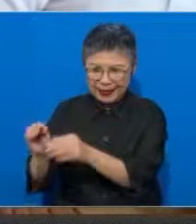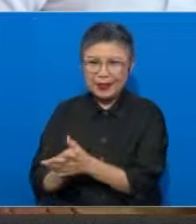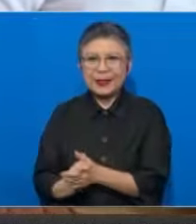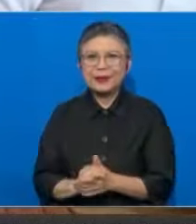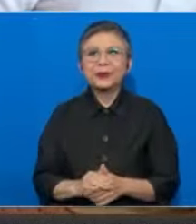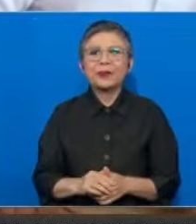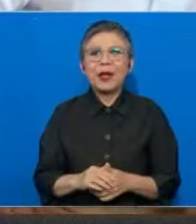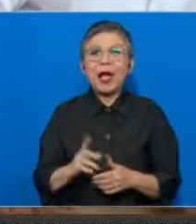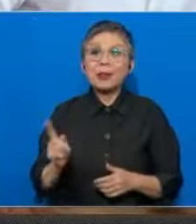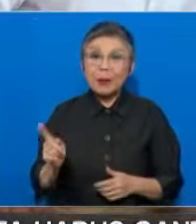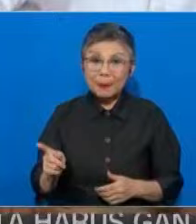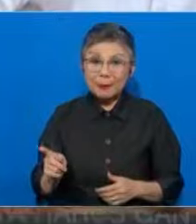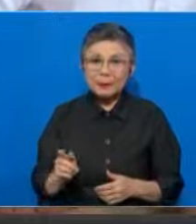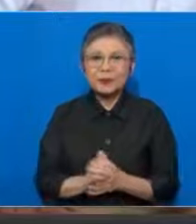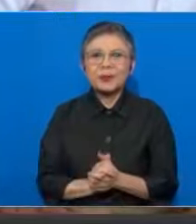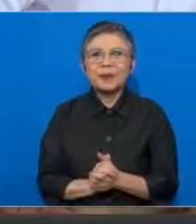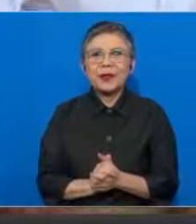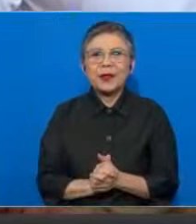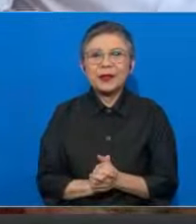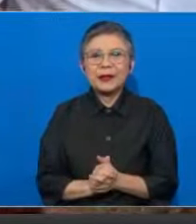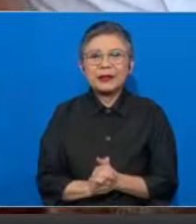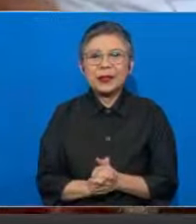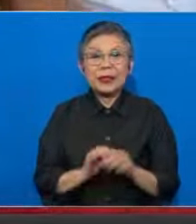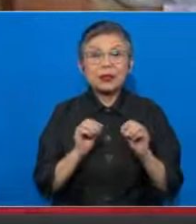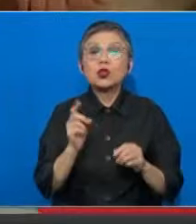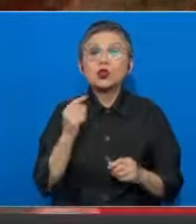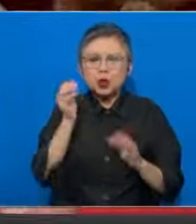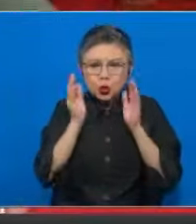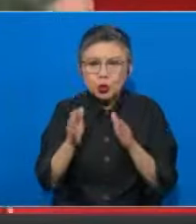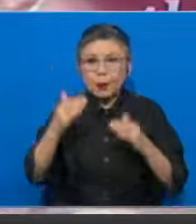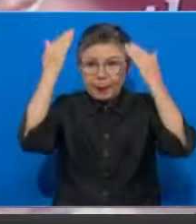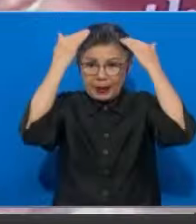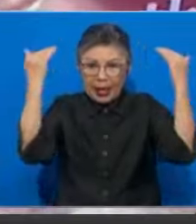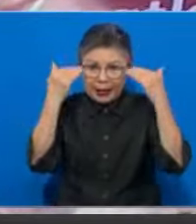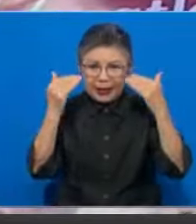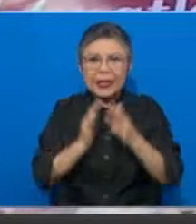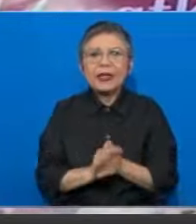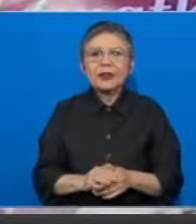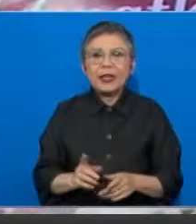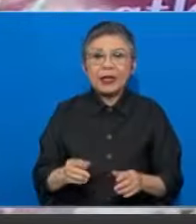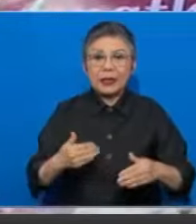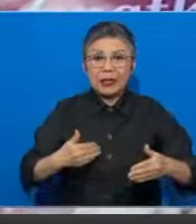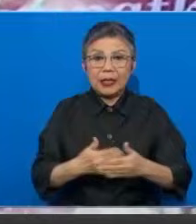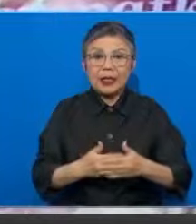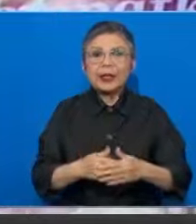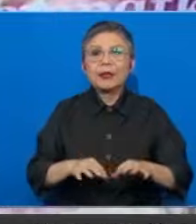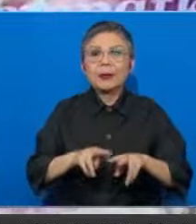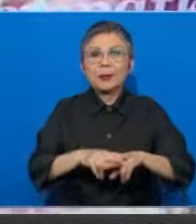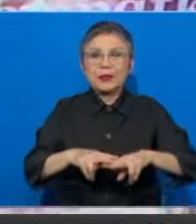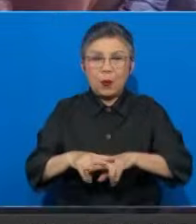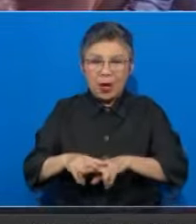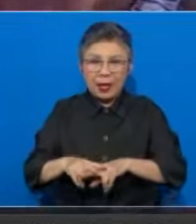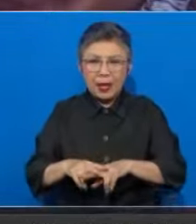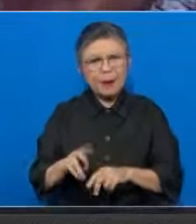Sukosari, Kecamatan Babadan, Ponorogo, Jawa Timur. Edukasi diberikan khususnya kepada petani dan warga yang tinggal di dekat area